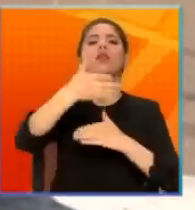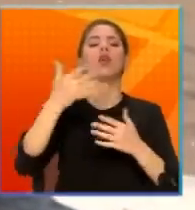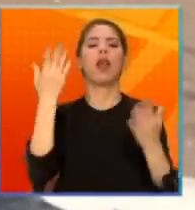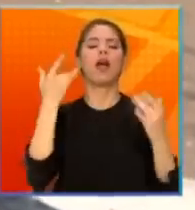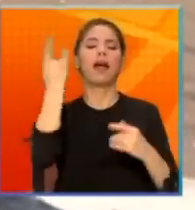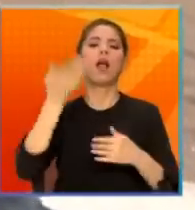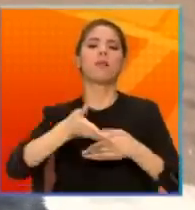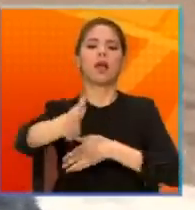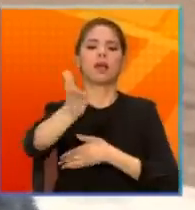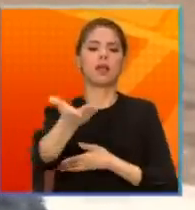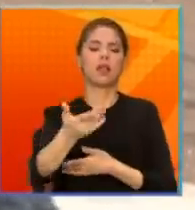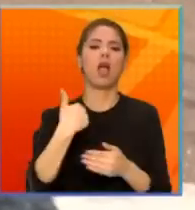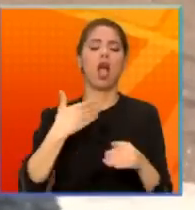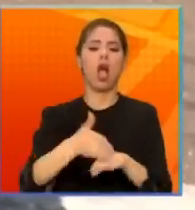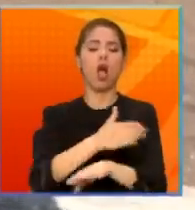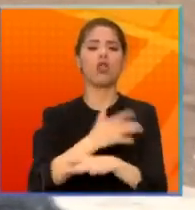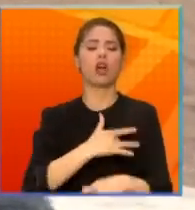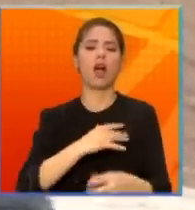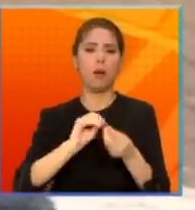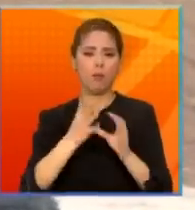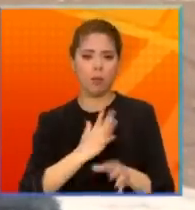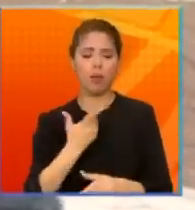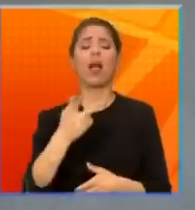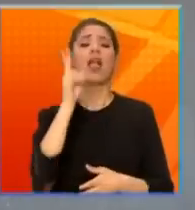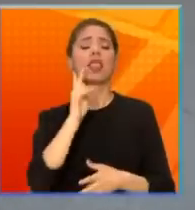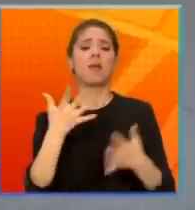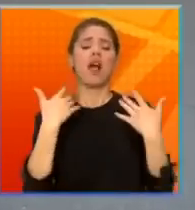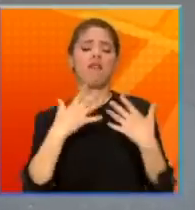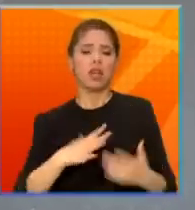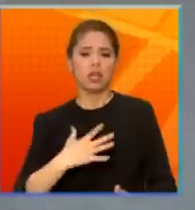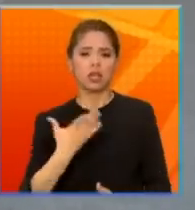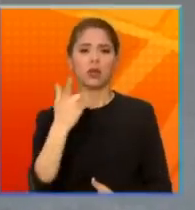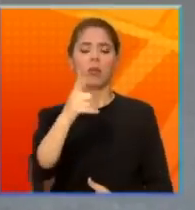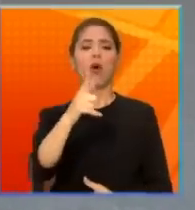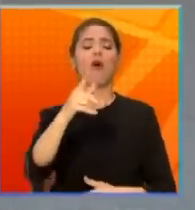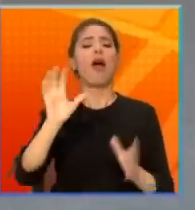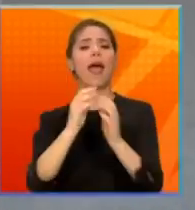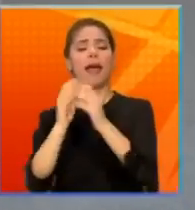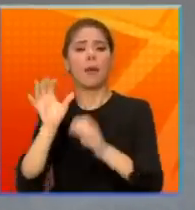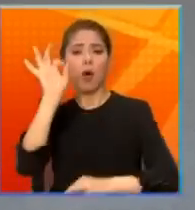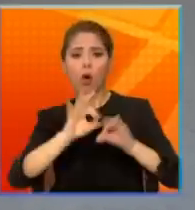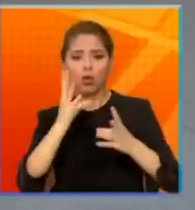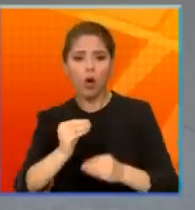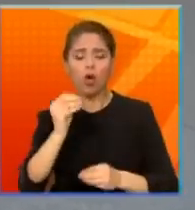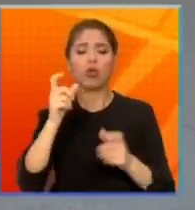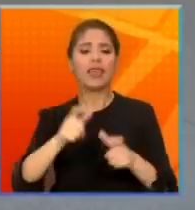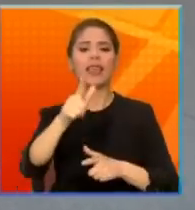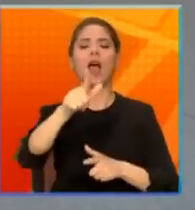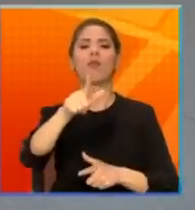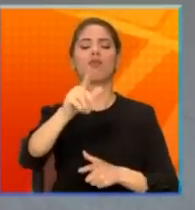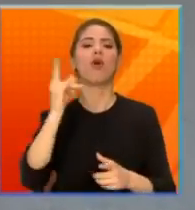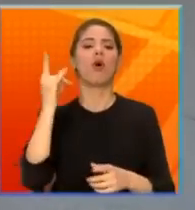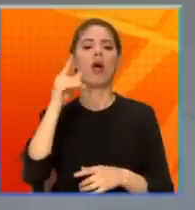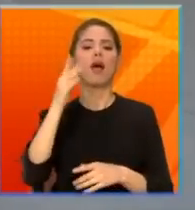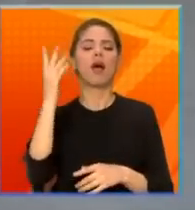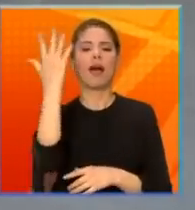Önce yapıldı, sistem takıldı. Fakat temiz havaya da ihtiyacım var. Ekiplerin denetim yaptığı noktalardan biri de toplu ulaşım yerleri. İşte